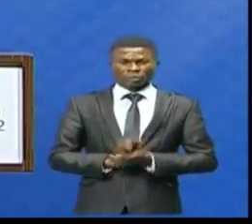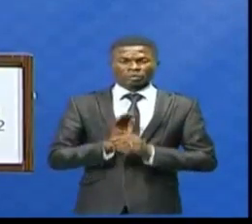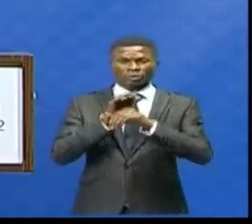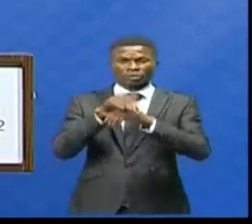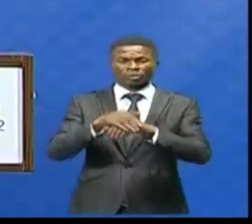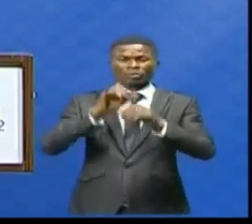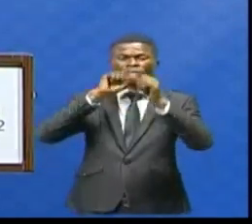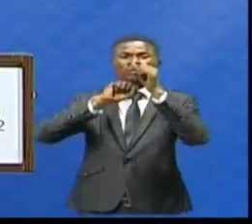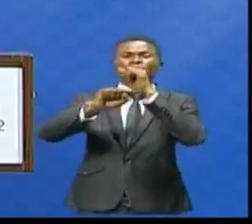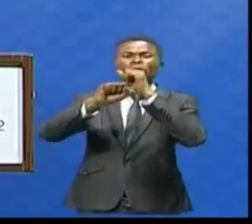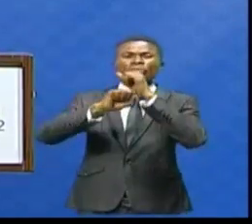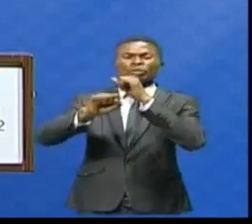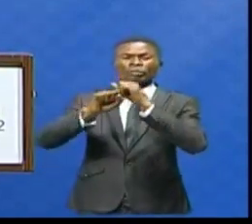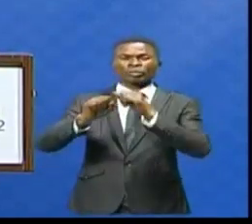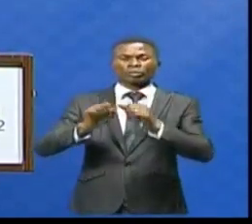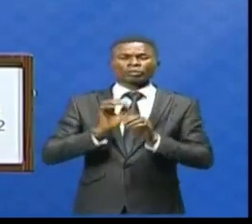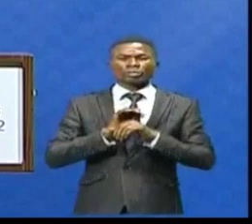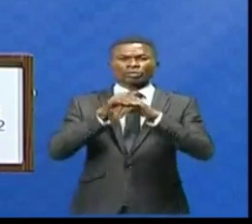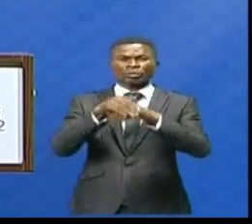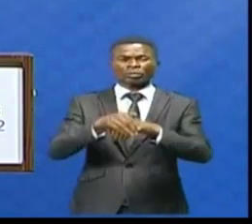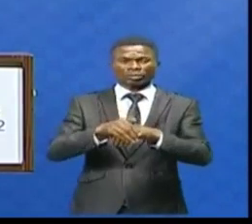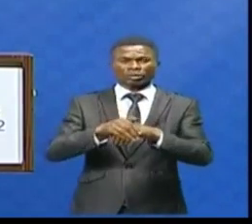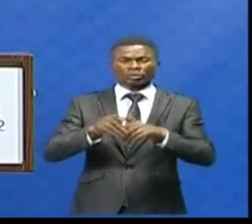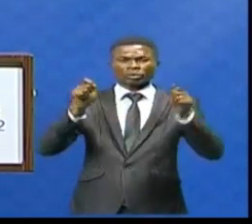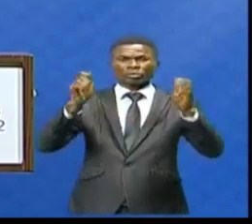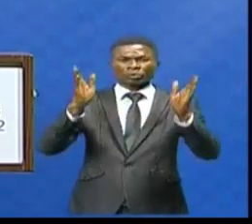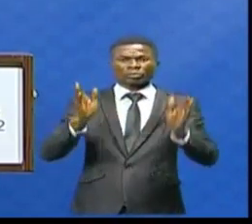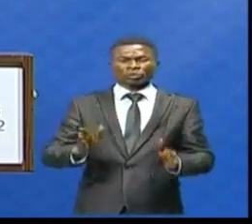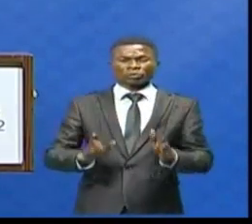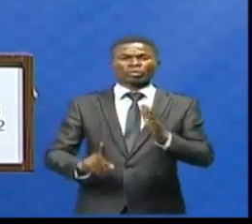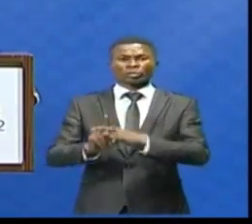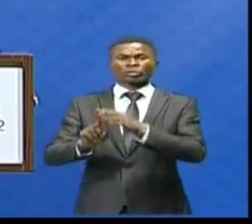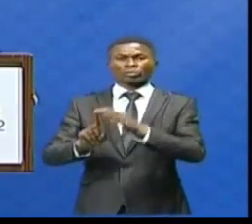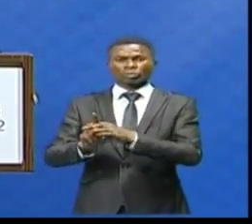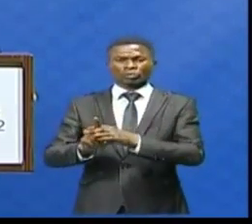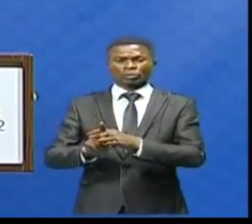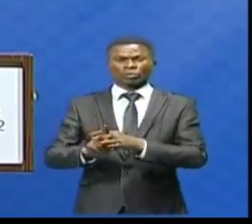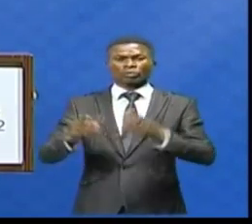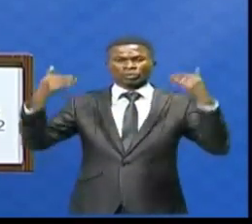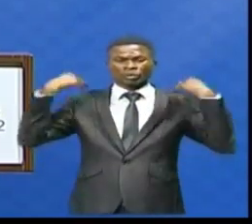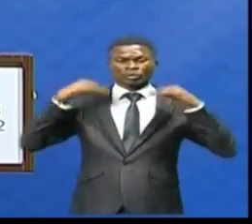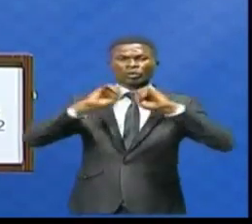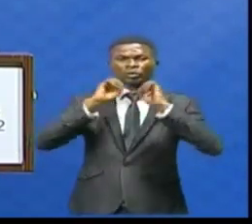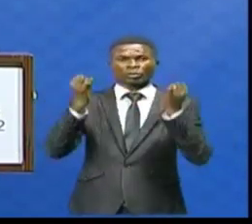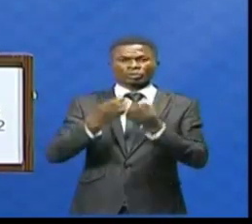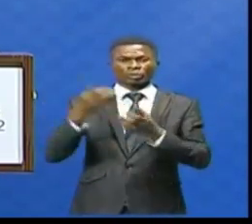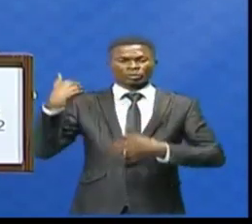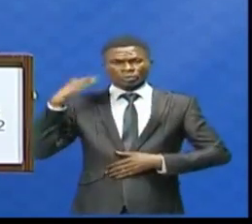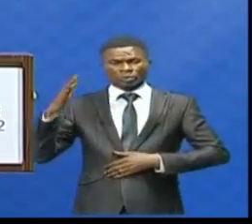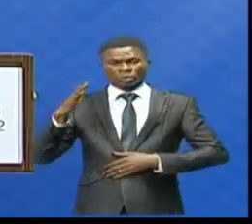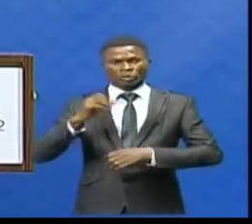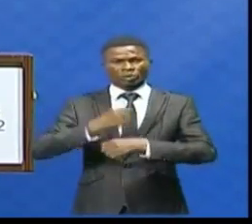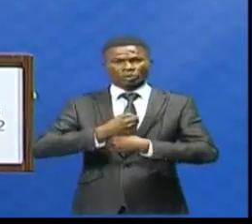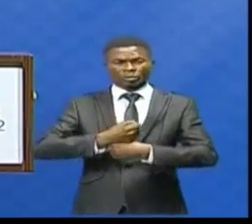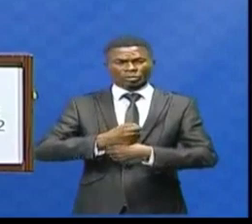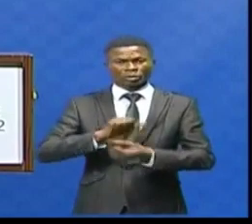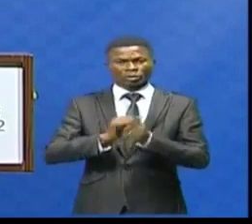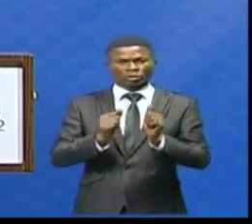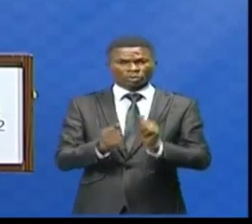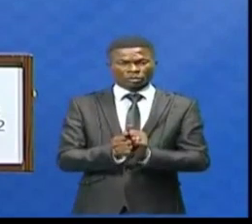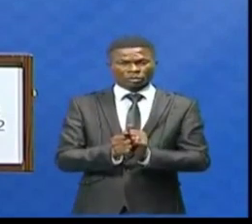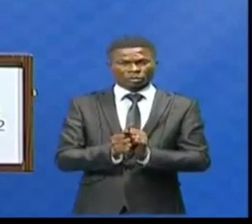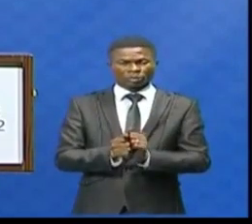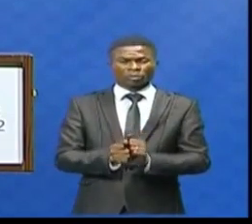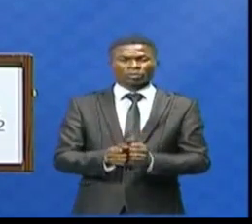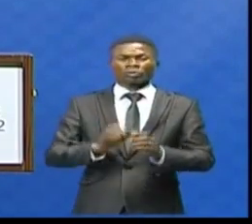publicitaires et les interventions médiatiques intempestives des mandataires publics ne constitue à aucun cas un